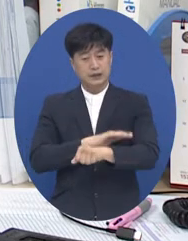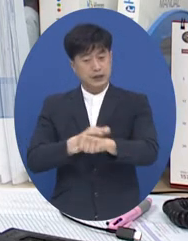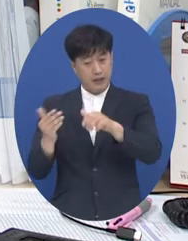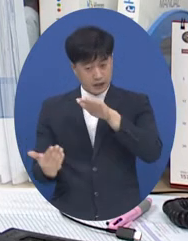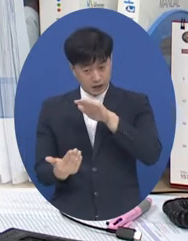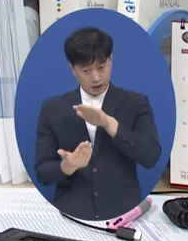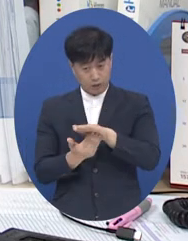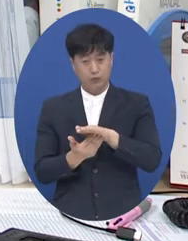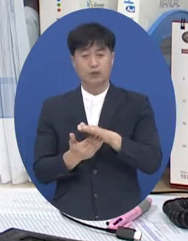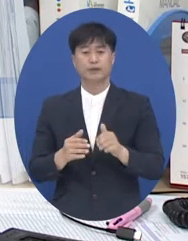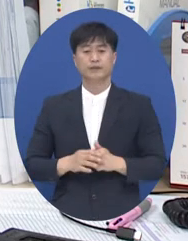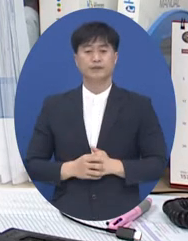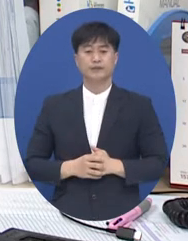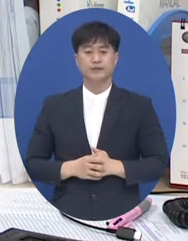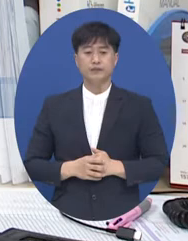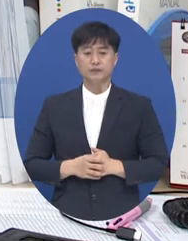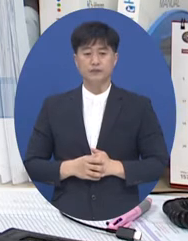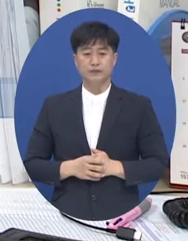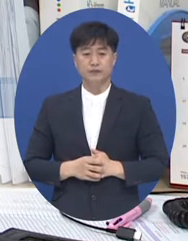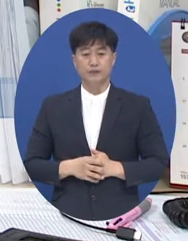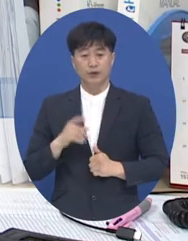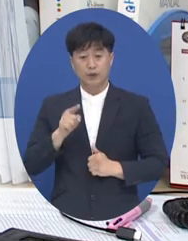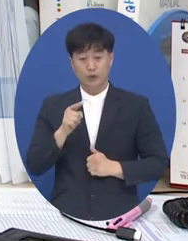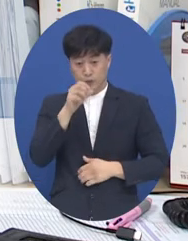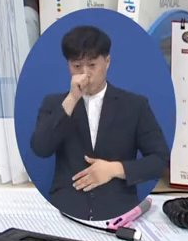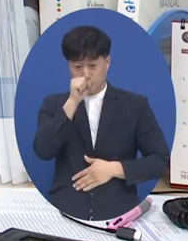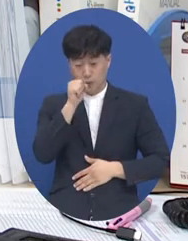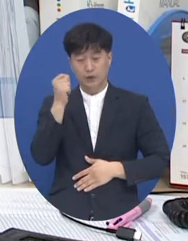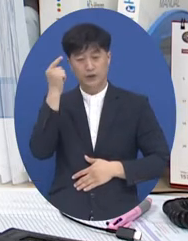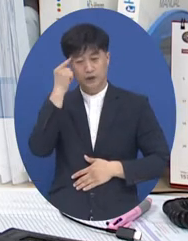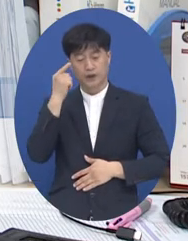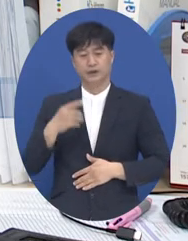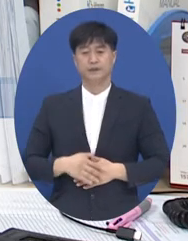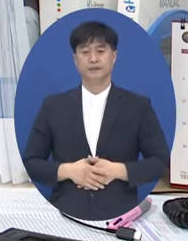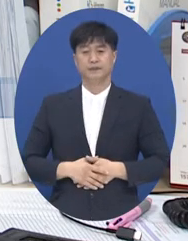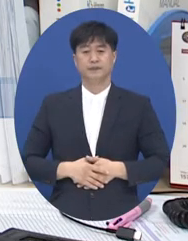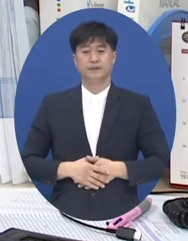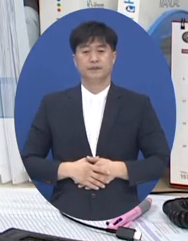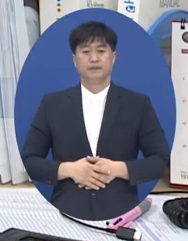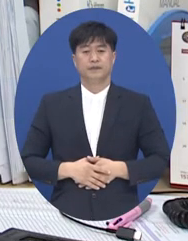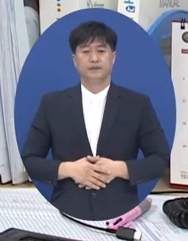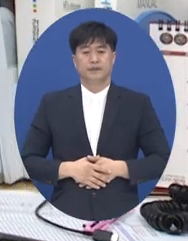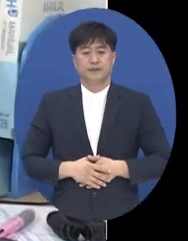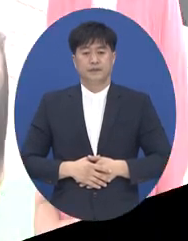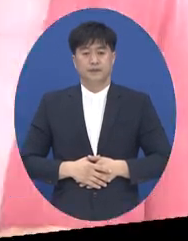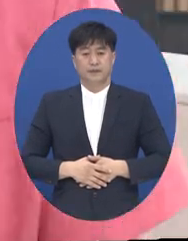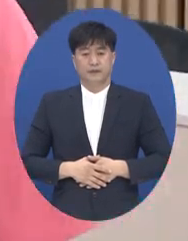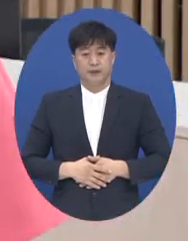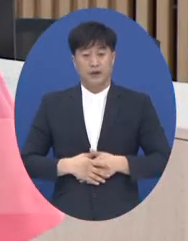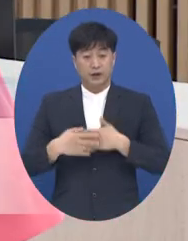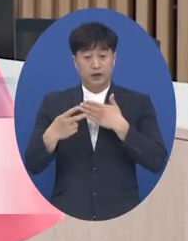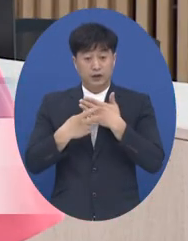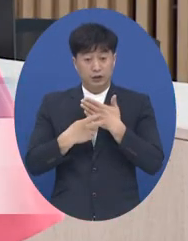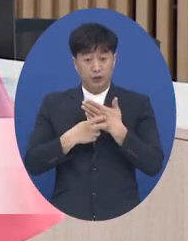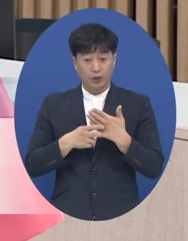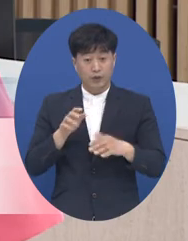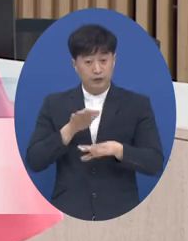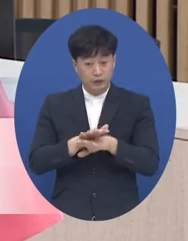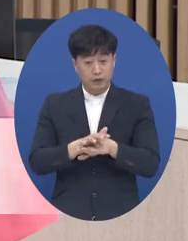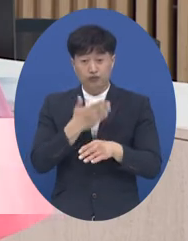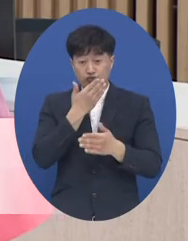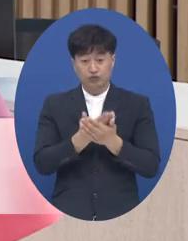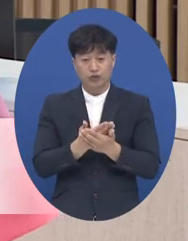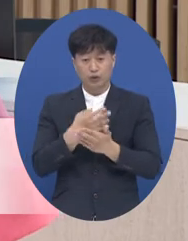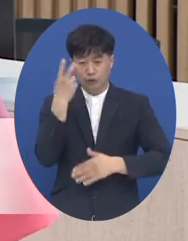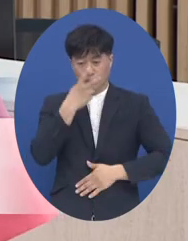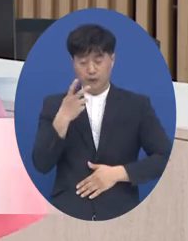이런게 잘 이루어지고 있고 더 그런 점들이 뭐 장점이라고 생각합니다 의료적인 말해도 중요한